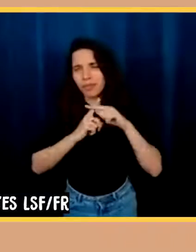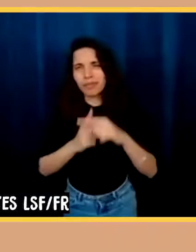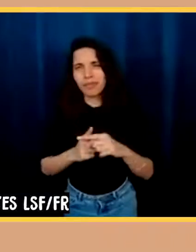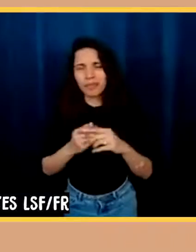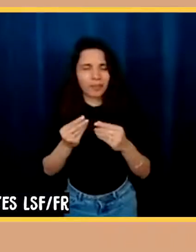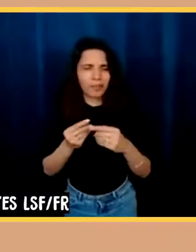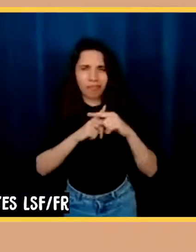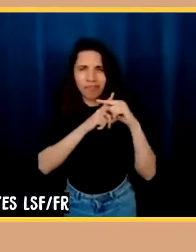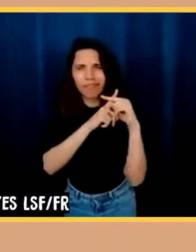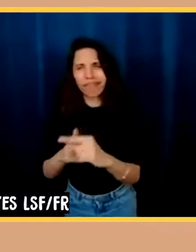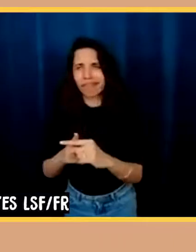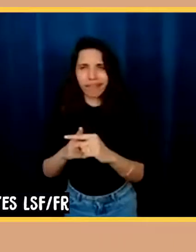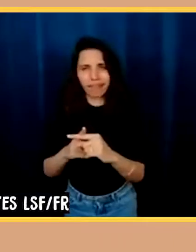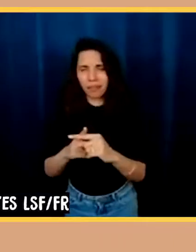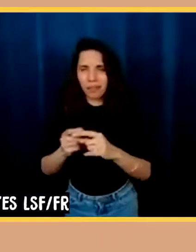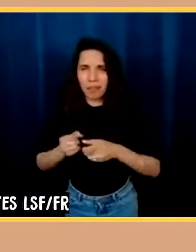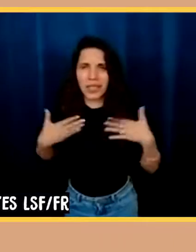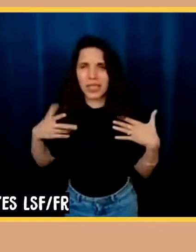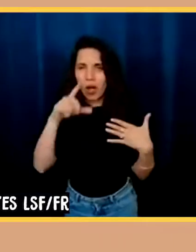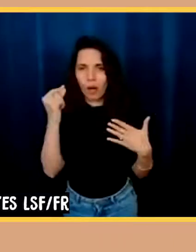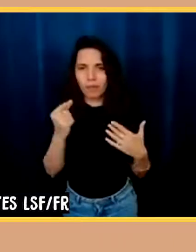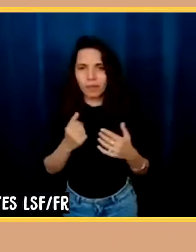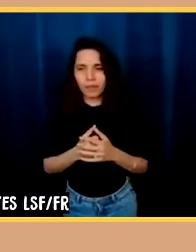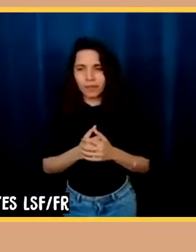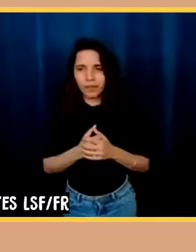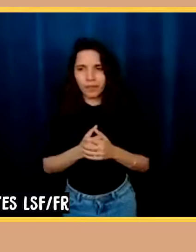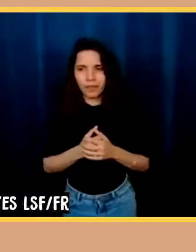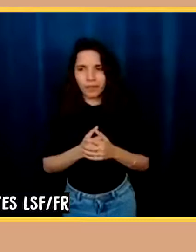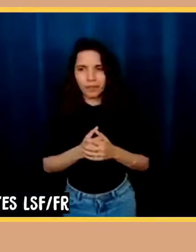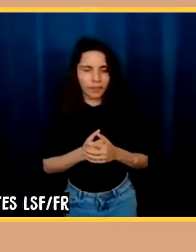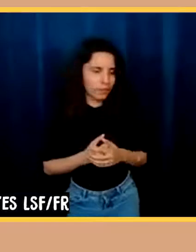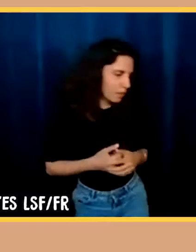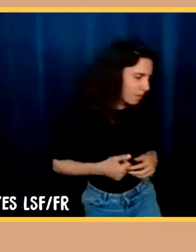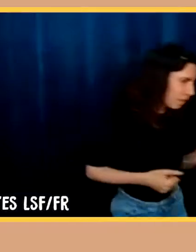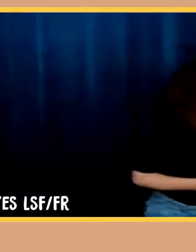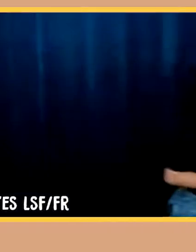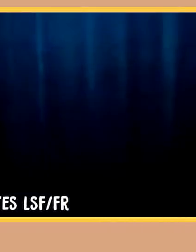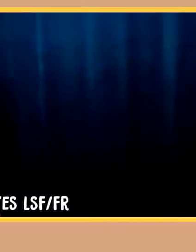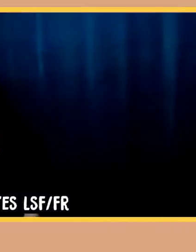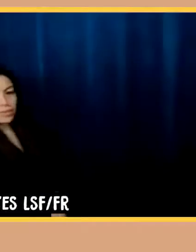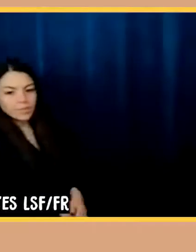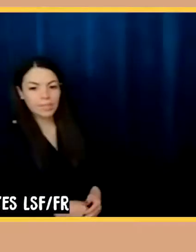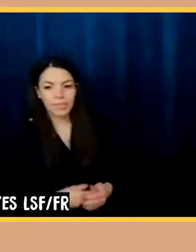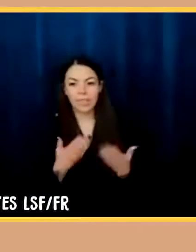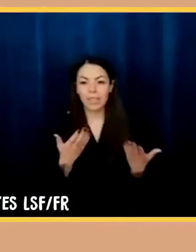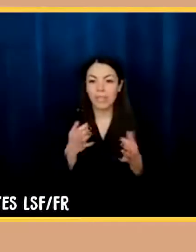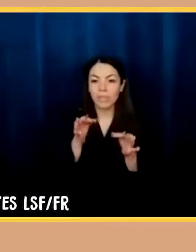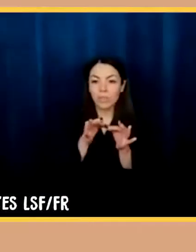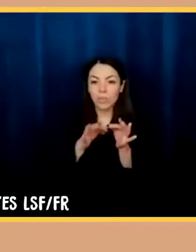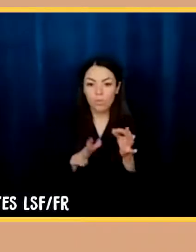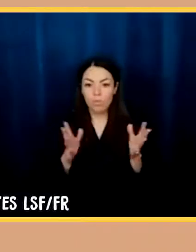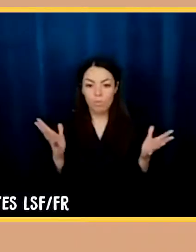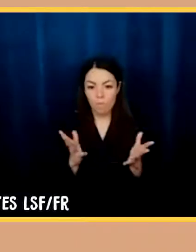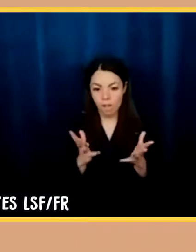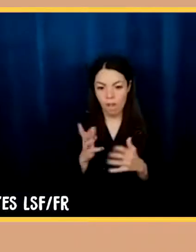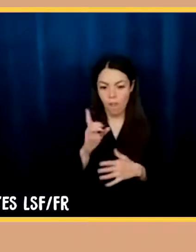très centré sur le plaisir des hommes. Et donc, c'est vraiment une des clés pour sortir de ces problèmes-là, de cette problématique-là, c'est de se réapproprier